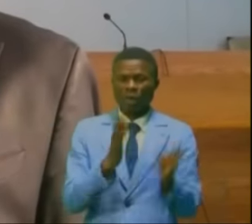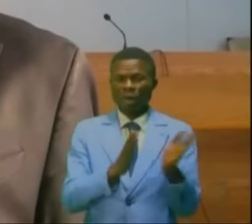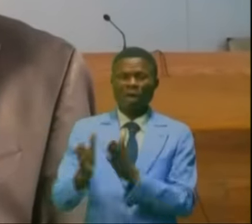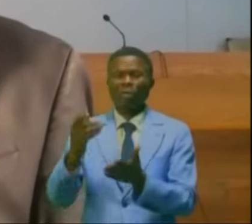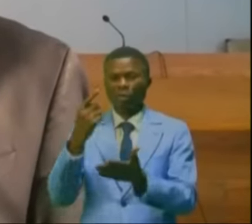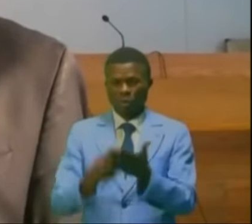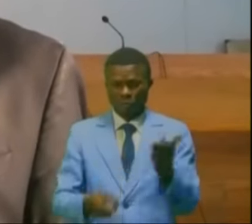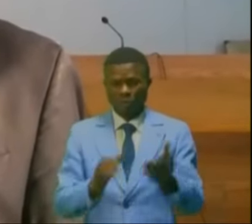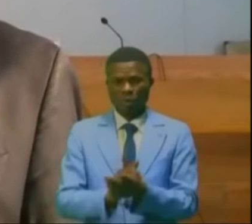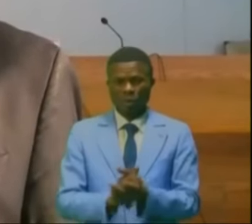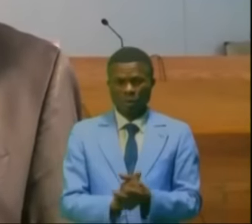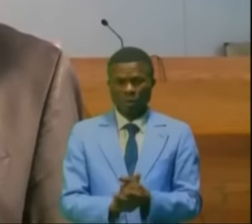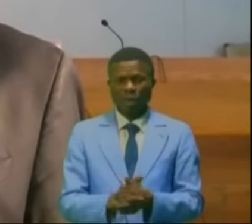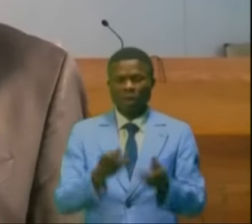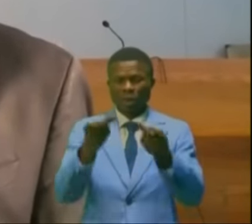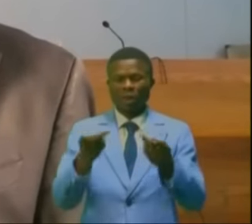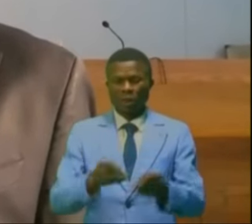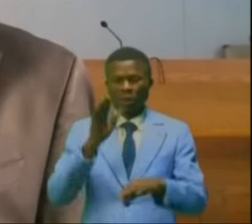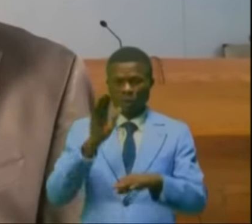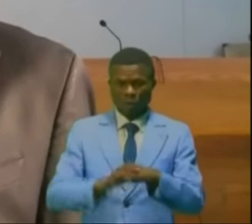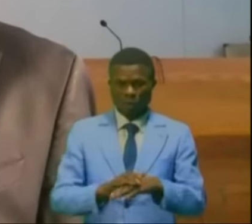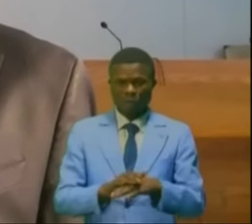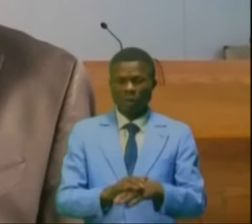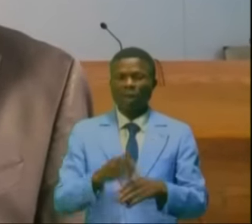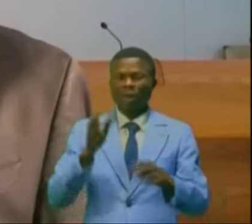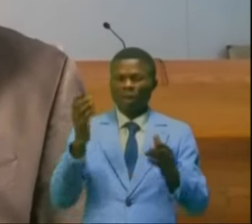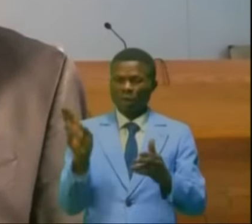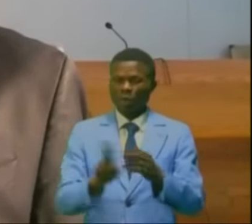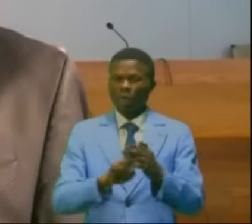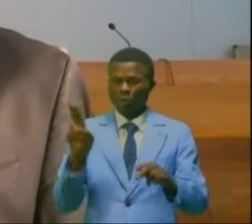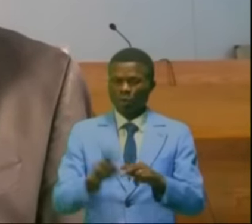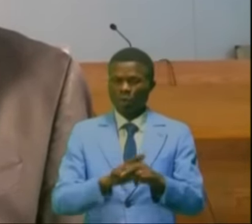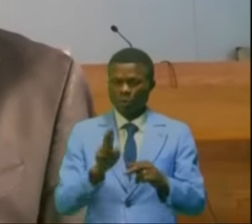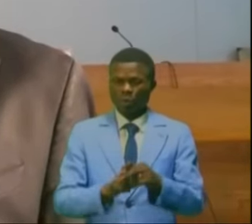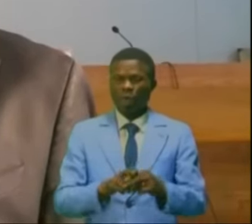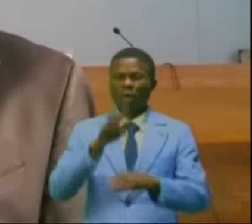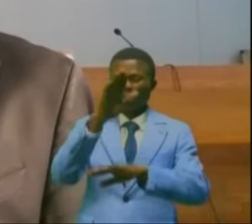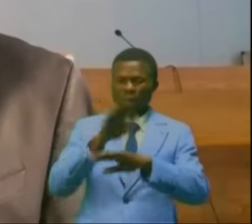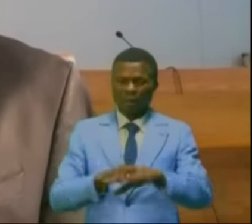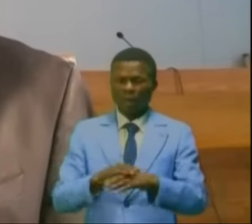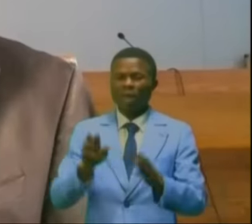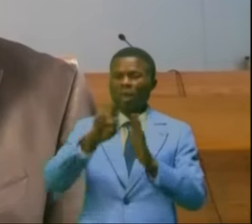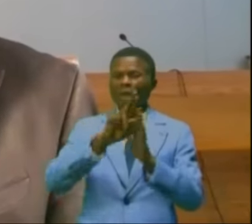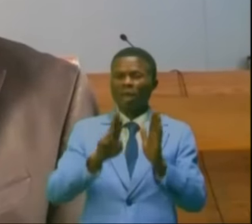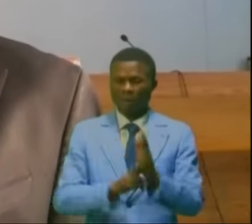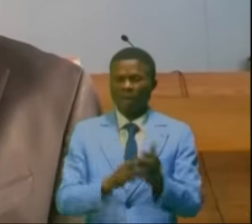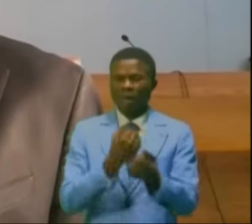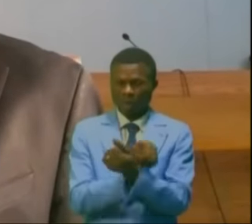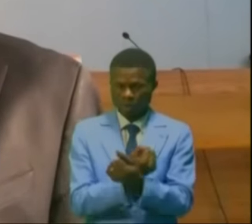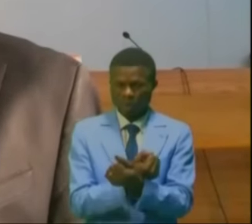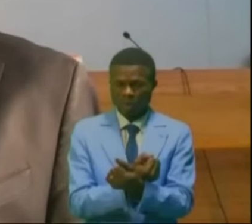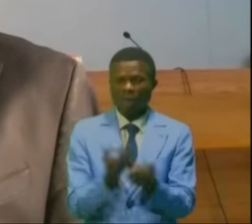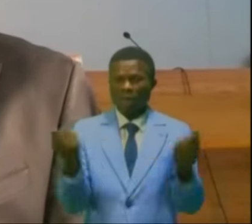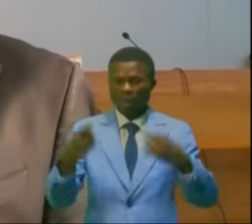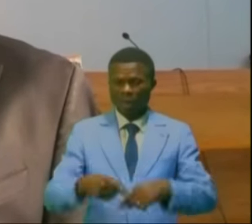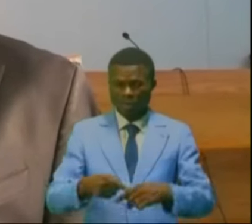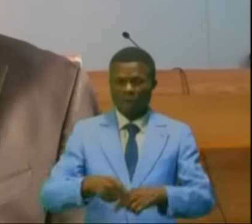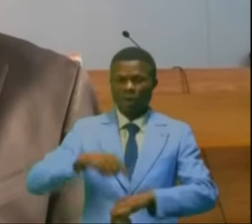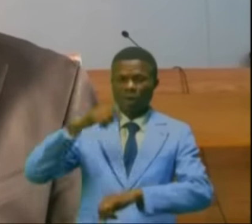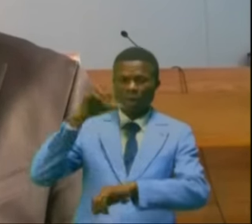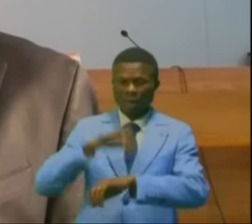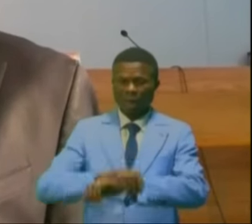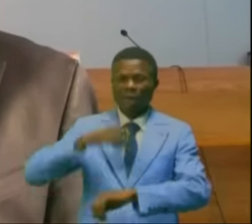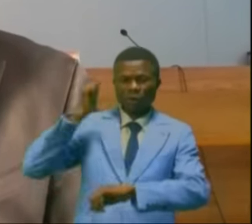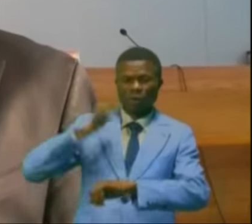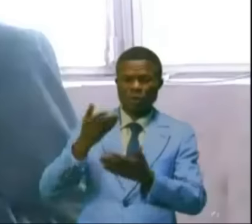Et quand Dieu nous fera grâce, on pourra maintenant toucher les styles en soi de l'écriture au degré d'appel et les règles à respecter lorsqu'on rédige un arrêt au degré